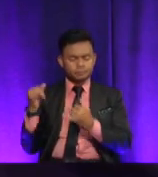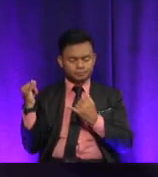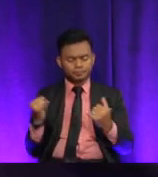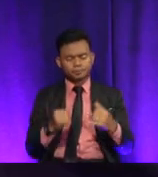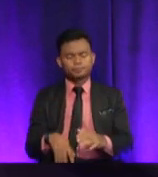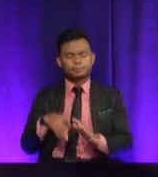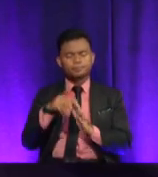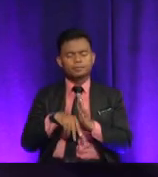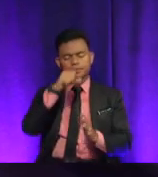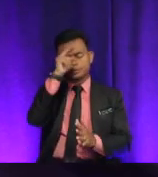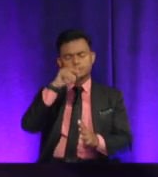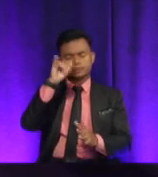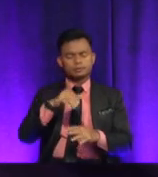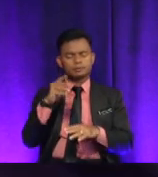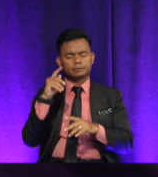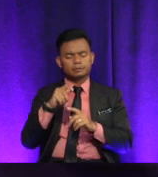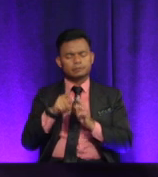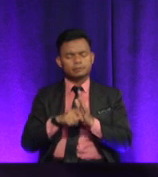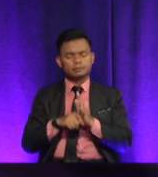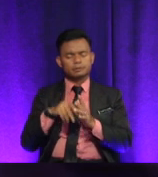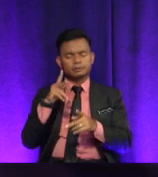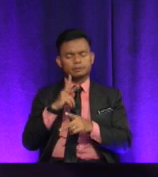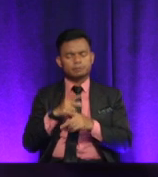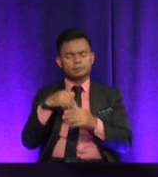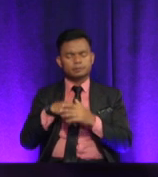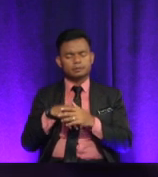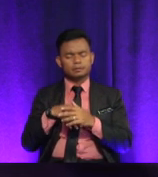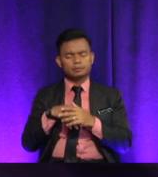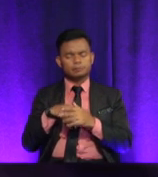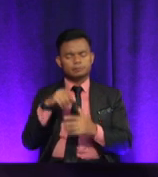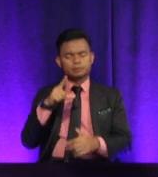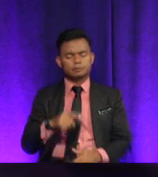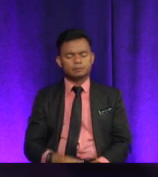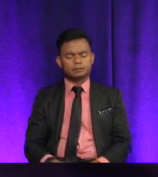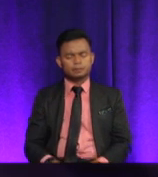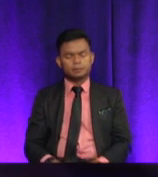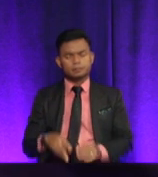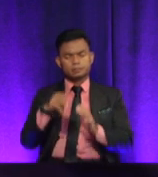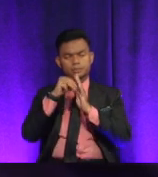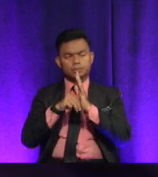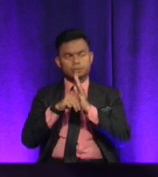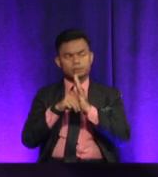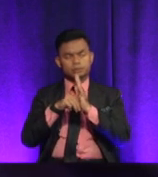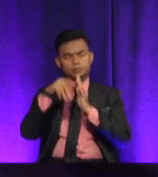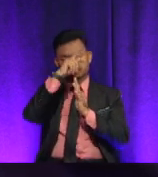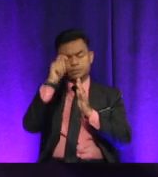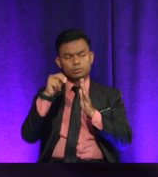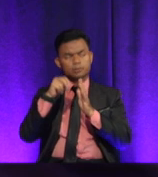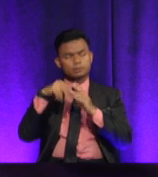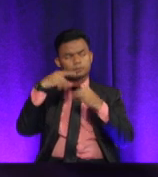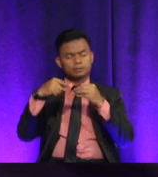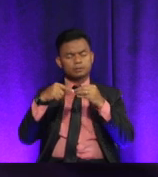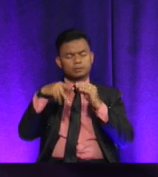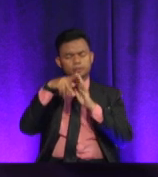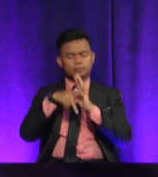yang terdapat dalam rangka ketiga ialah persoalan tentang ketaatan atau kepatuhan kepada perintah raja sebagai